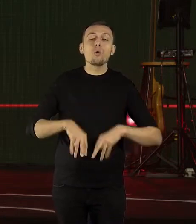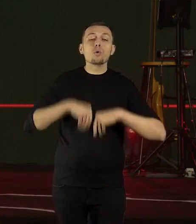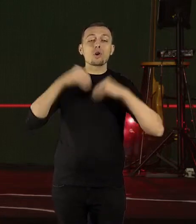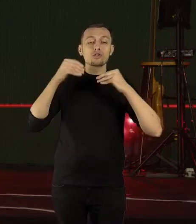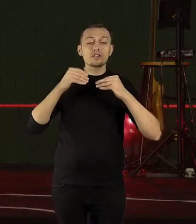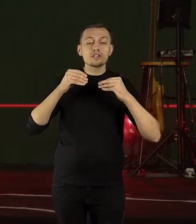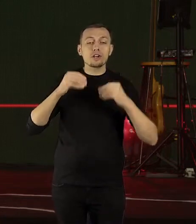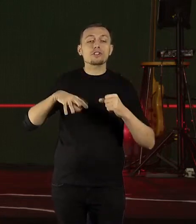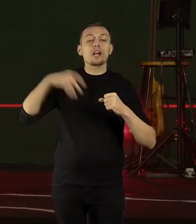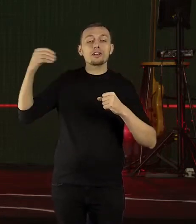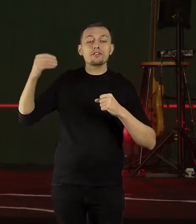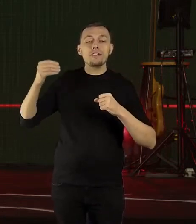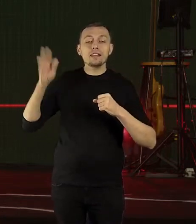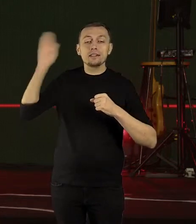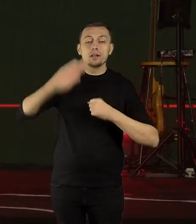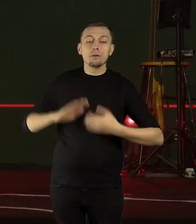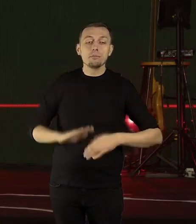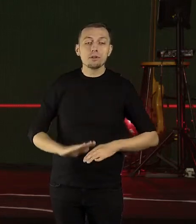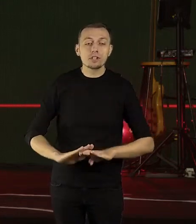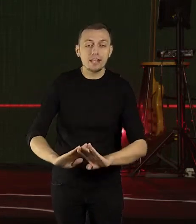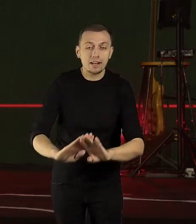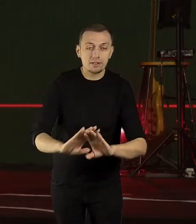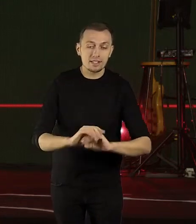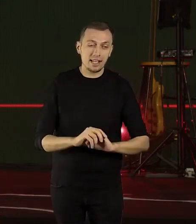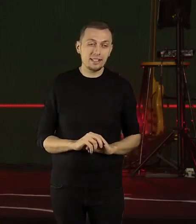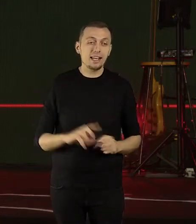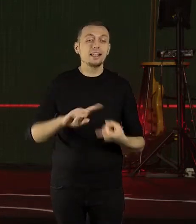I to jest właśnie rewolucja. Po drugie,